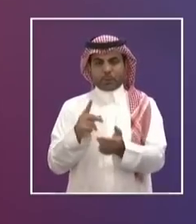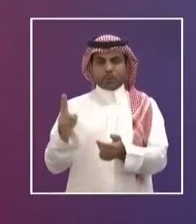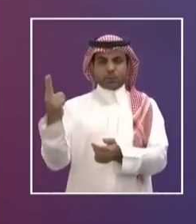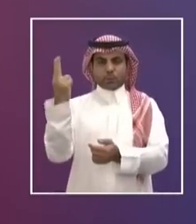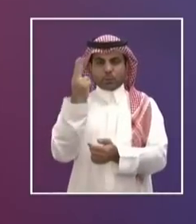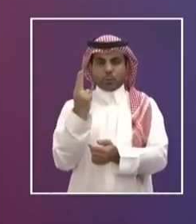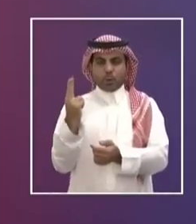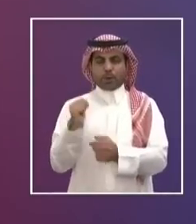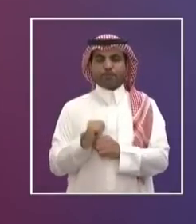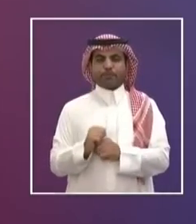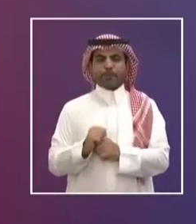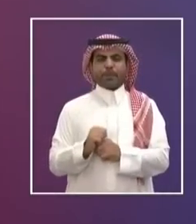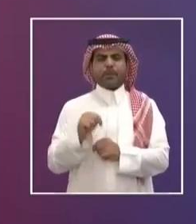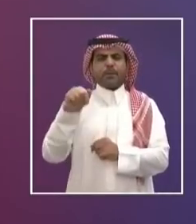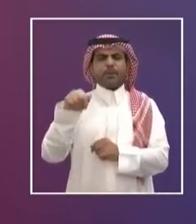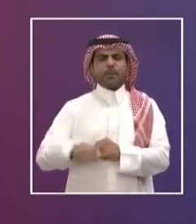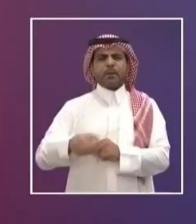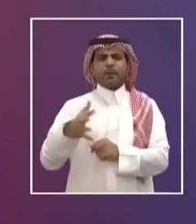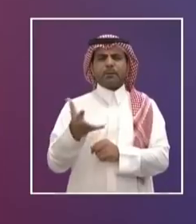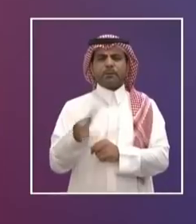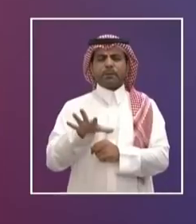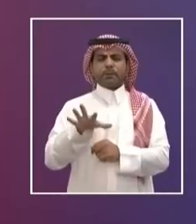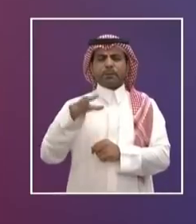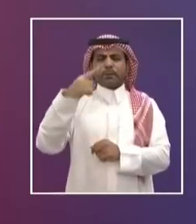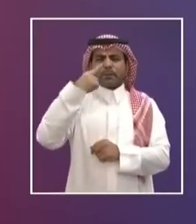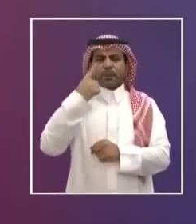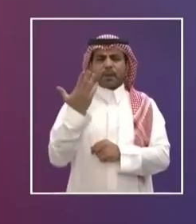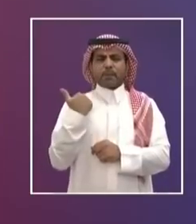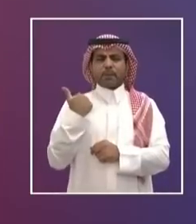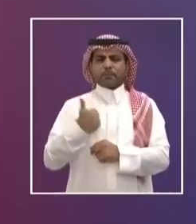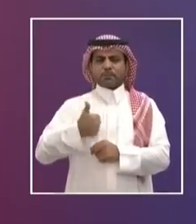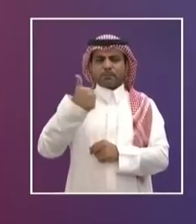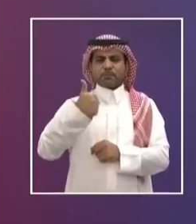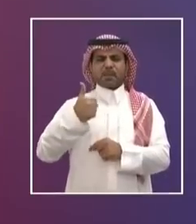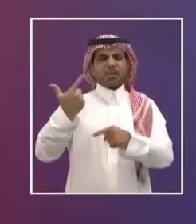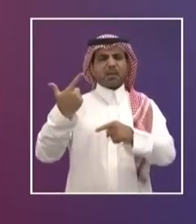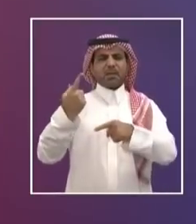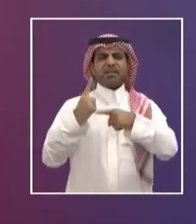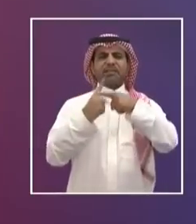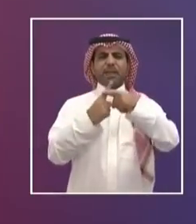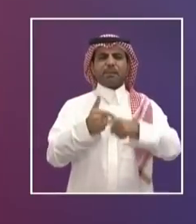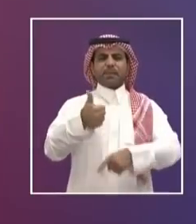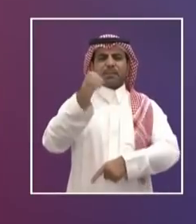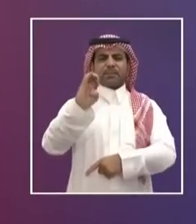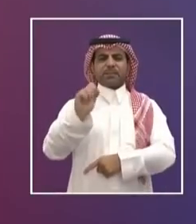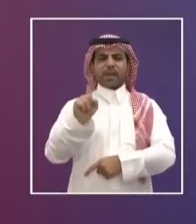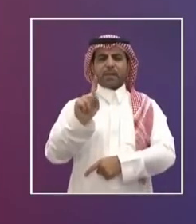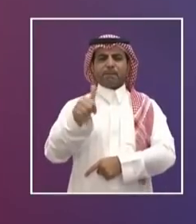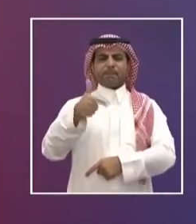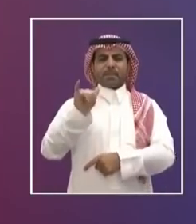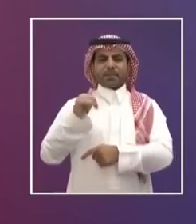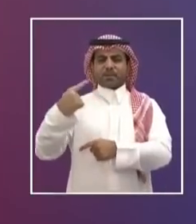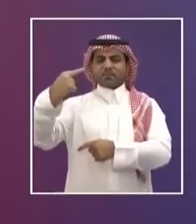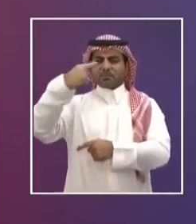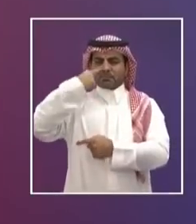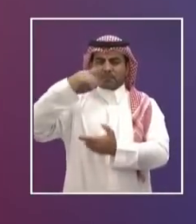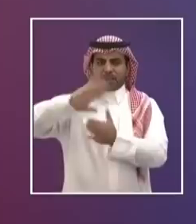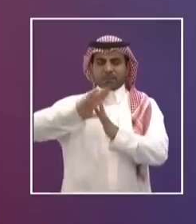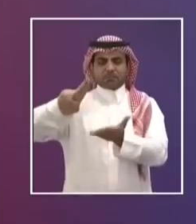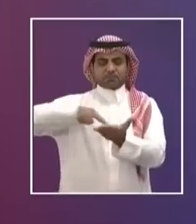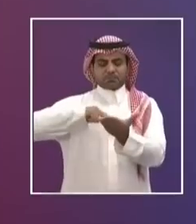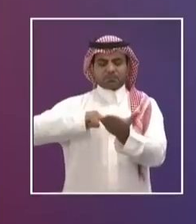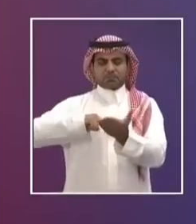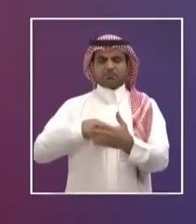السؤال يقول بأن النتيجة كانت إيجابية لتحليل الفيروس، ثم بدأت الأعراض، ثم